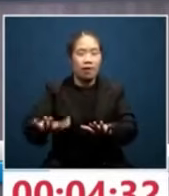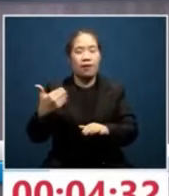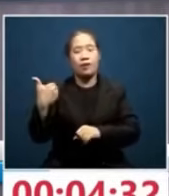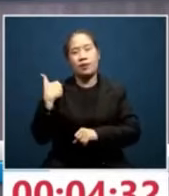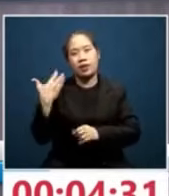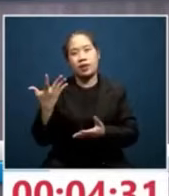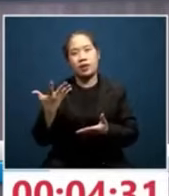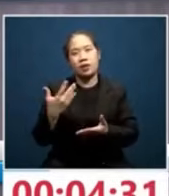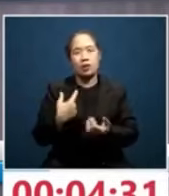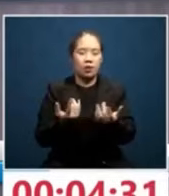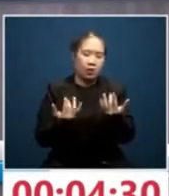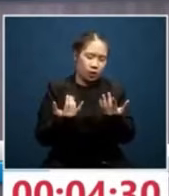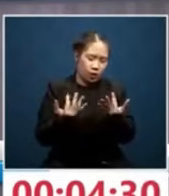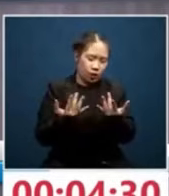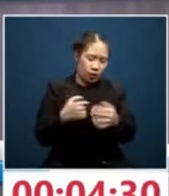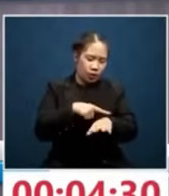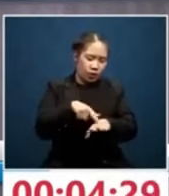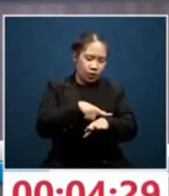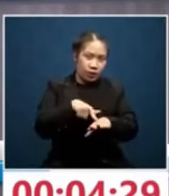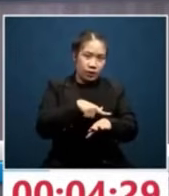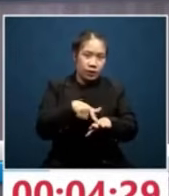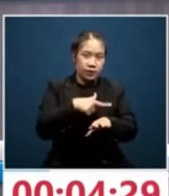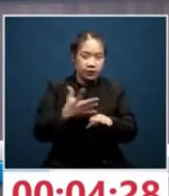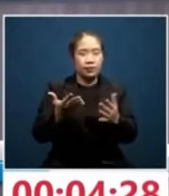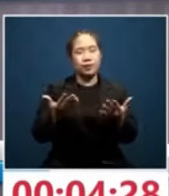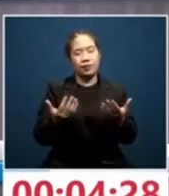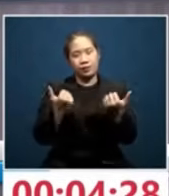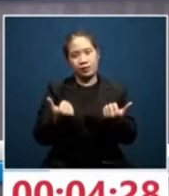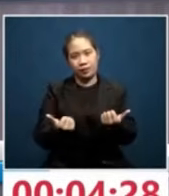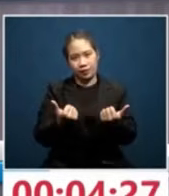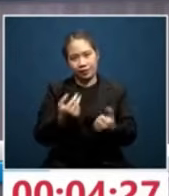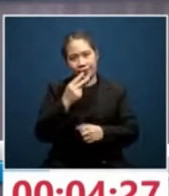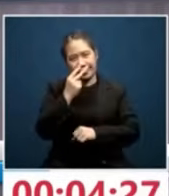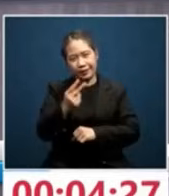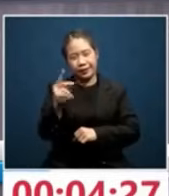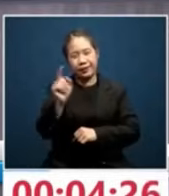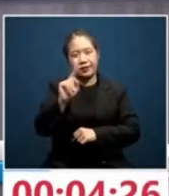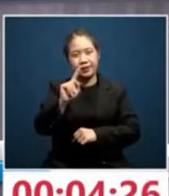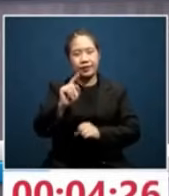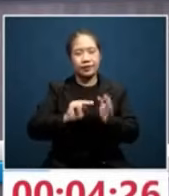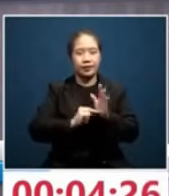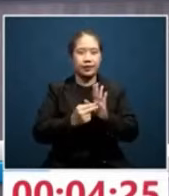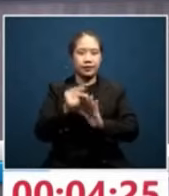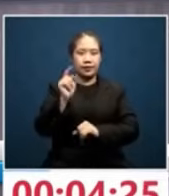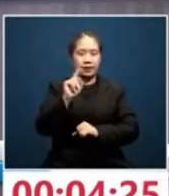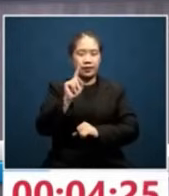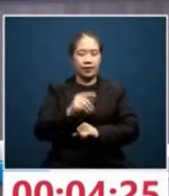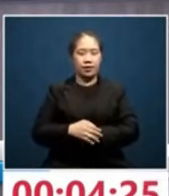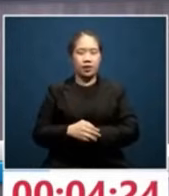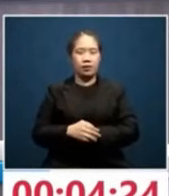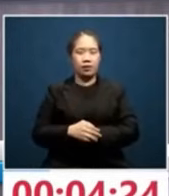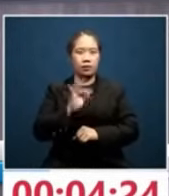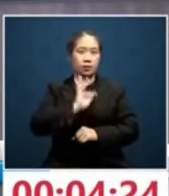ดและยุติในเรื่องของการทุจริตที่เกิดขึ้นครับน ี ่ก็คือเรื่องที่เกิดขึ้นกับปปช.